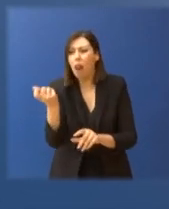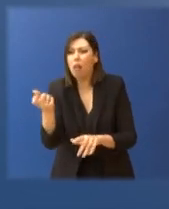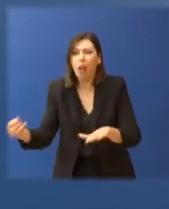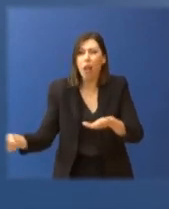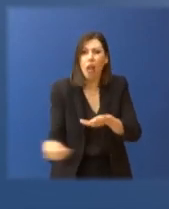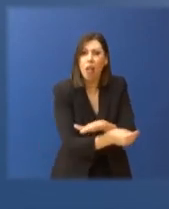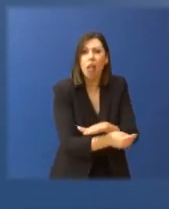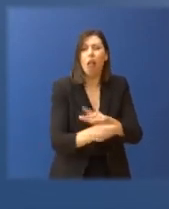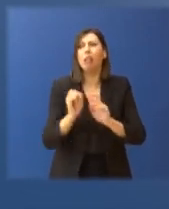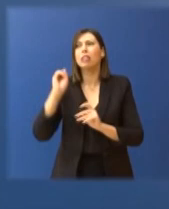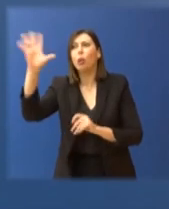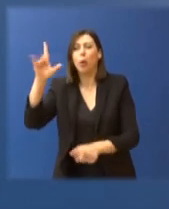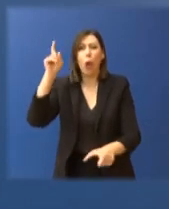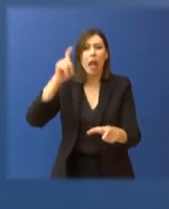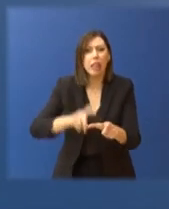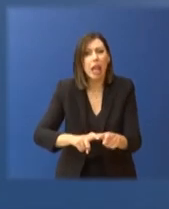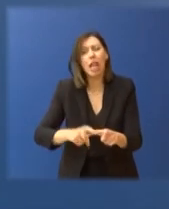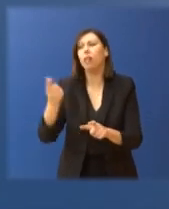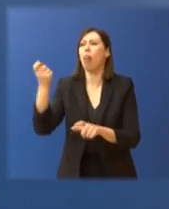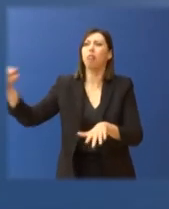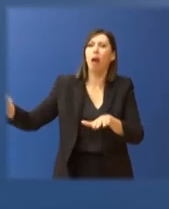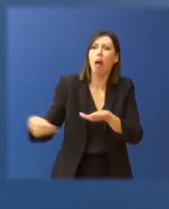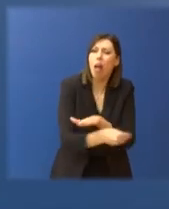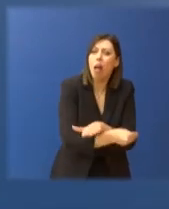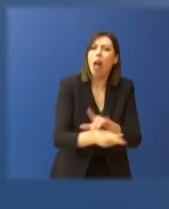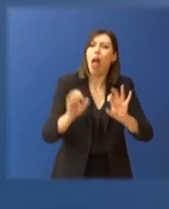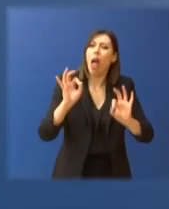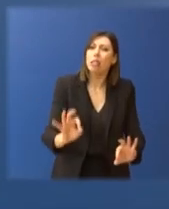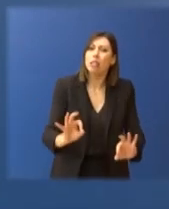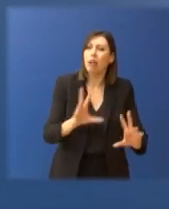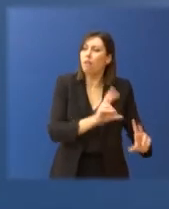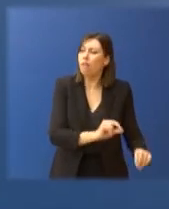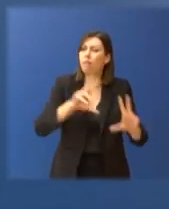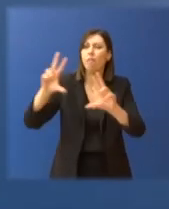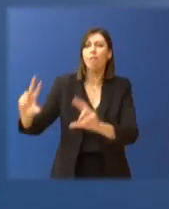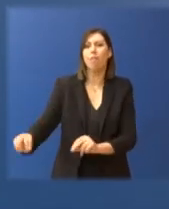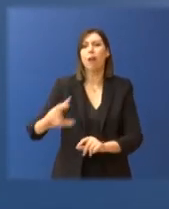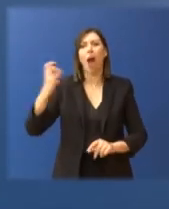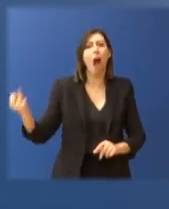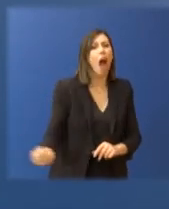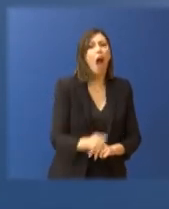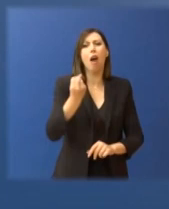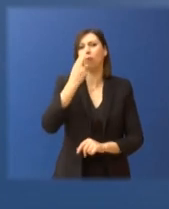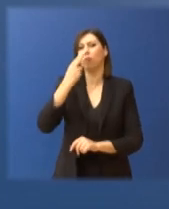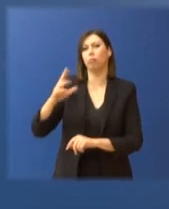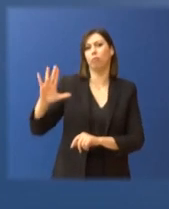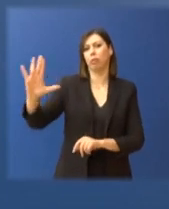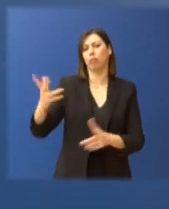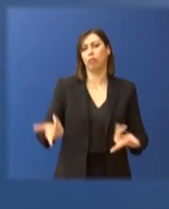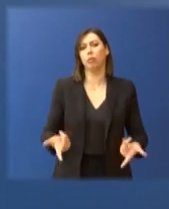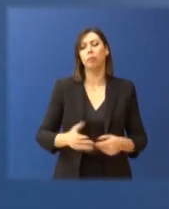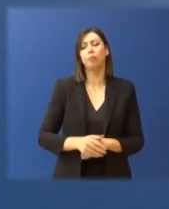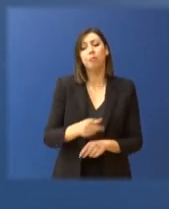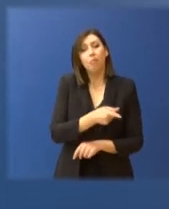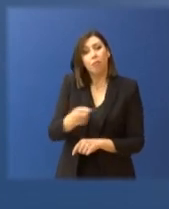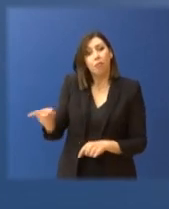offshore, μέσω ξένων δυνάμεων, μέσω δικτύων που συνδέονταν με αυταρχικά καθεστώτα. Γι' αυτό και δεν δίστασαν να